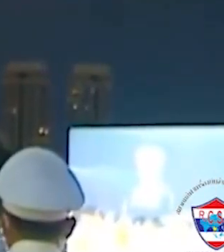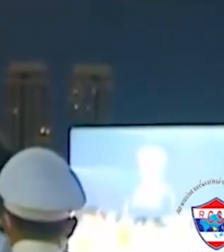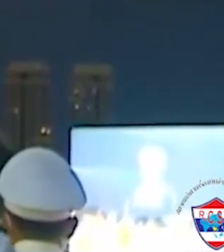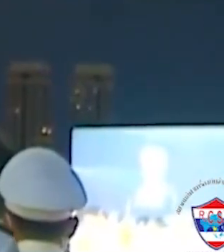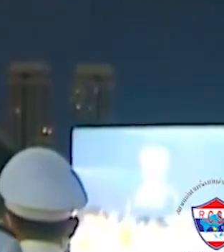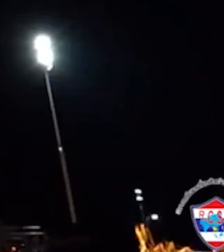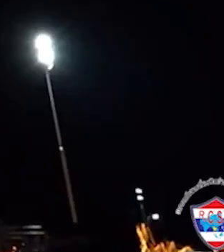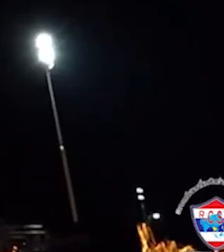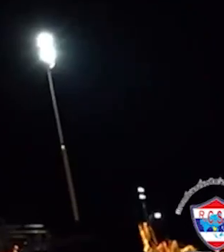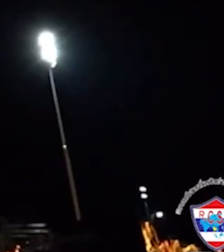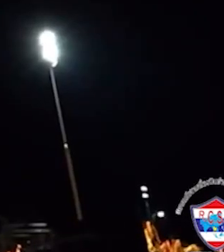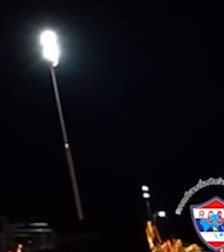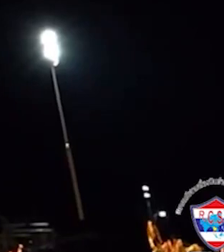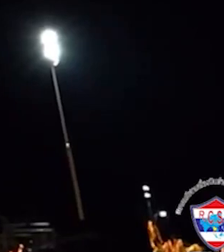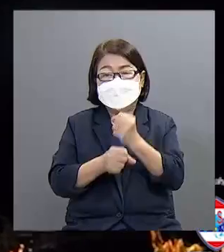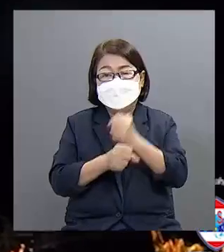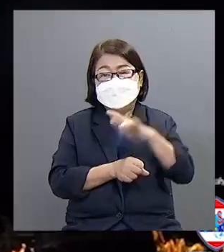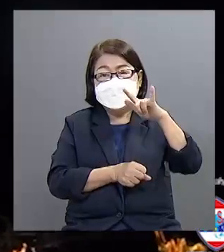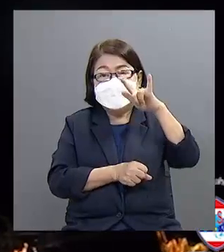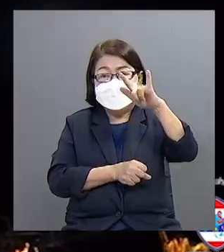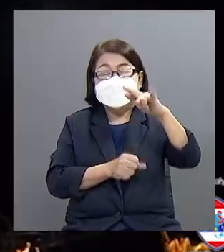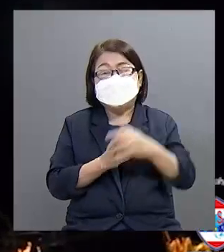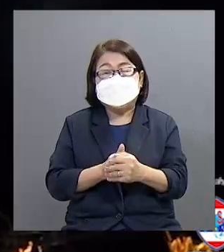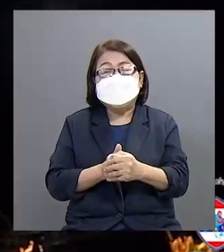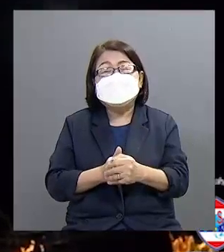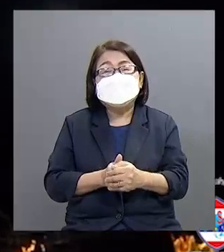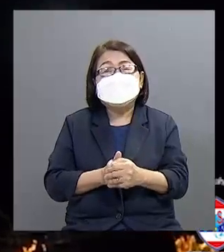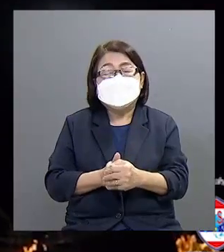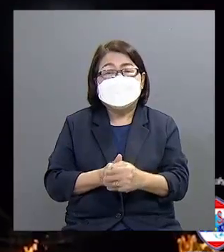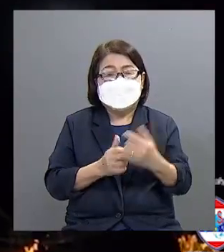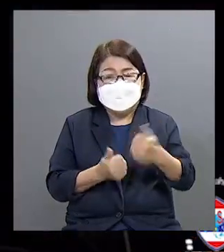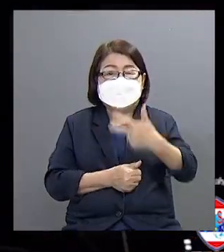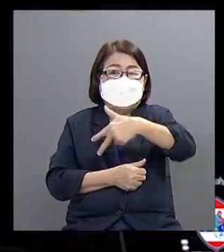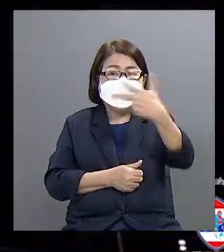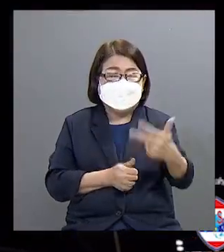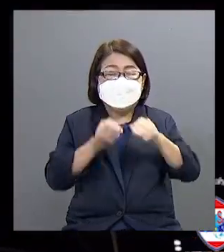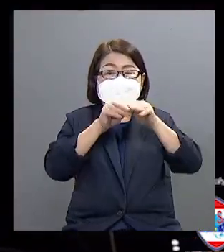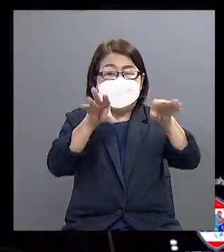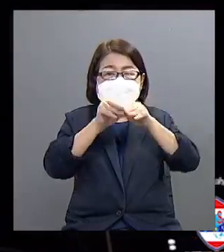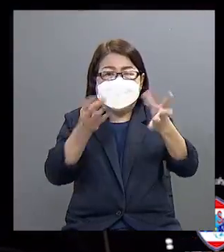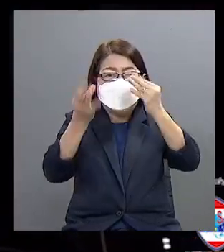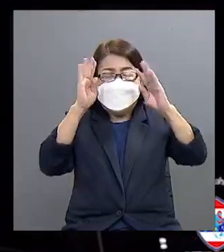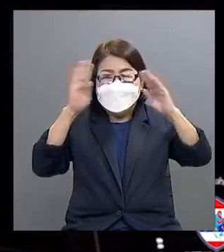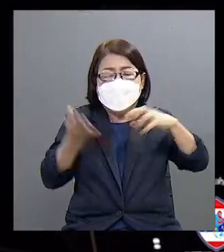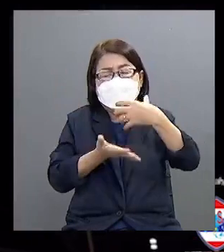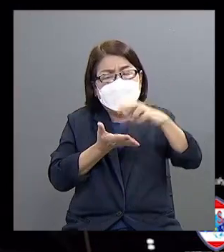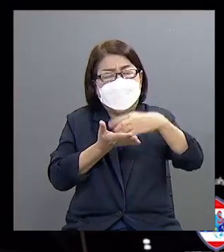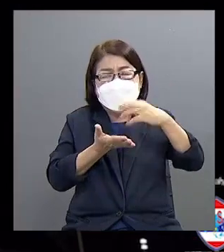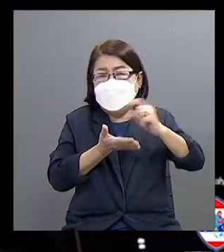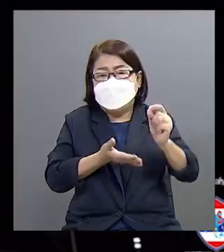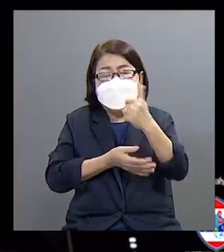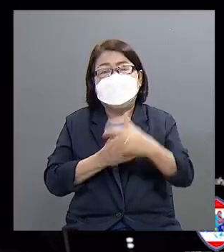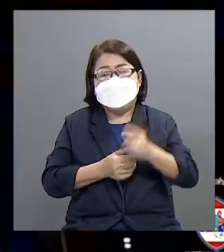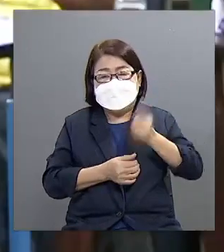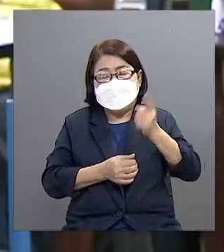เครื่องบินจำลองแล้วครับได้ร่วมกับสถานีโทรทัศน์ไทย PBS เนี่ยมันเป็นเรื่องของการเผยแพร่ความรู้ได้อย่างรวดเร็วซึ่งแต่ก่อนเนี่ยผมเดินท